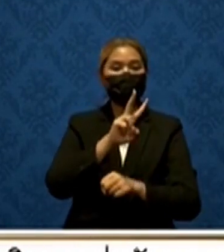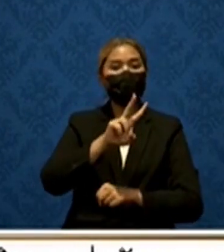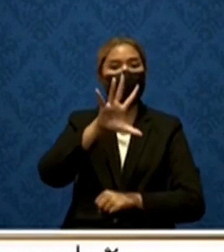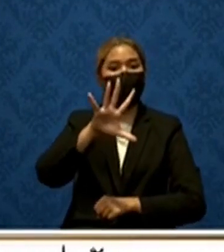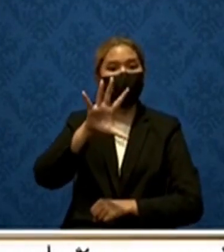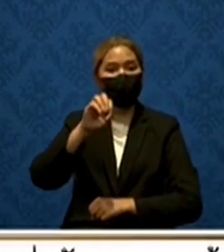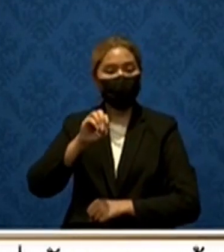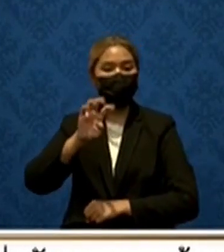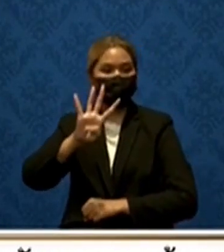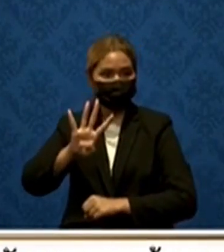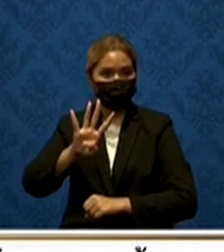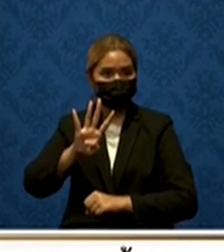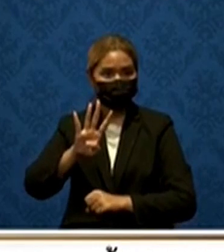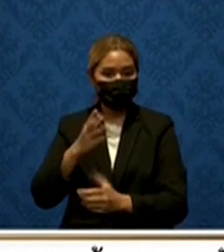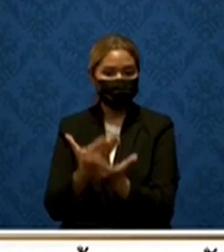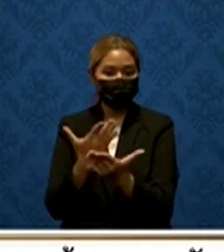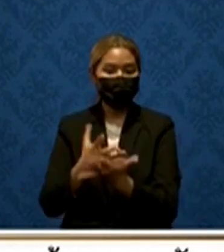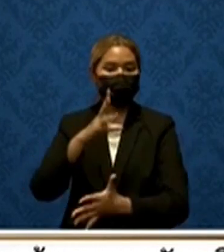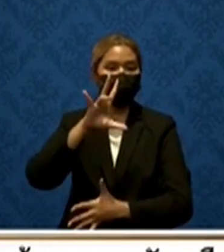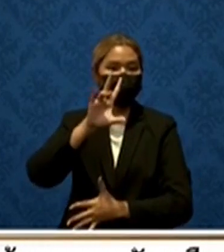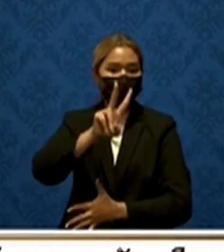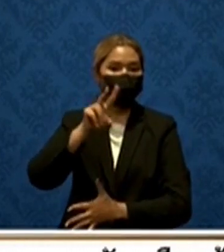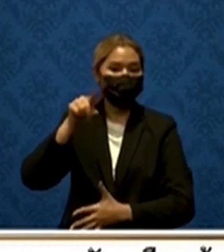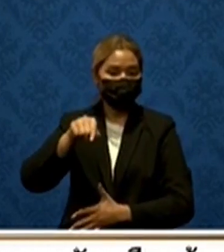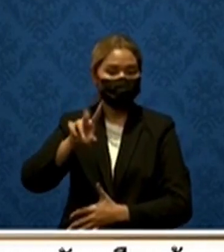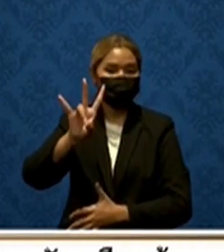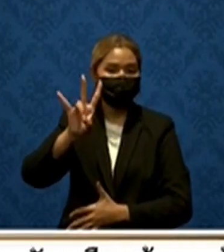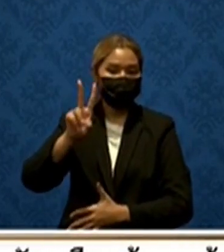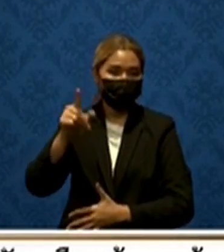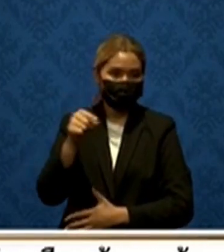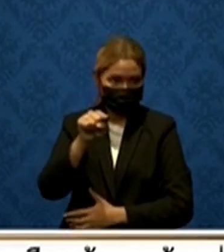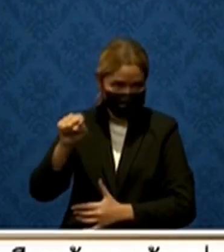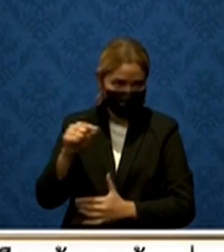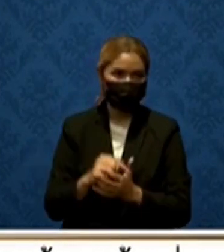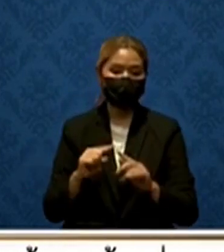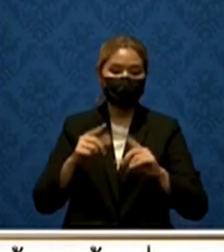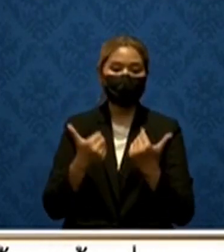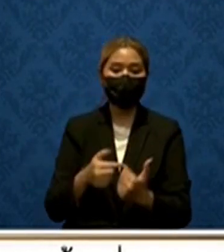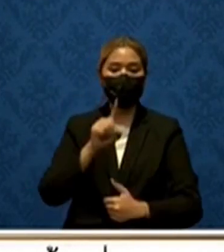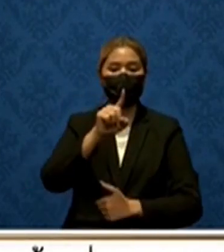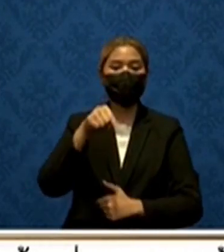กำไร 2.72%แต่ครงสร้างให่ให้กำไรไม่เกิญ 1.61%